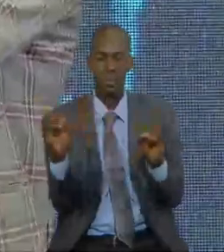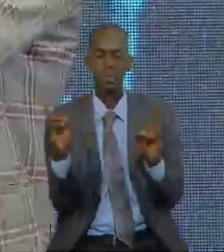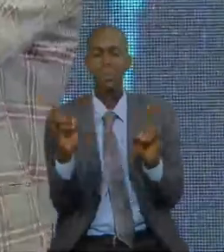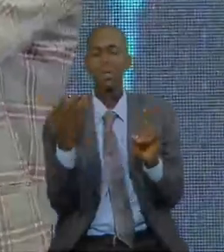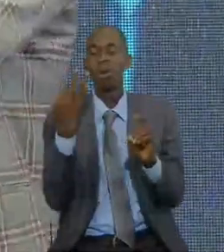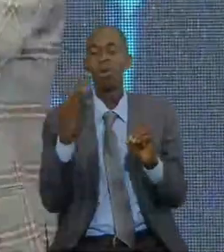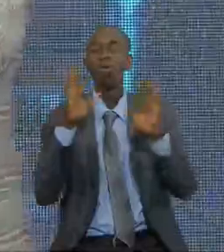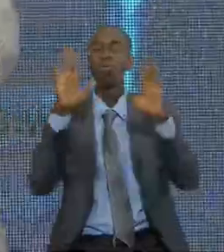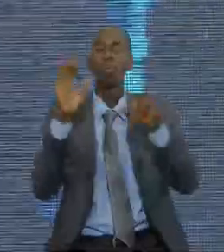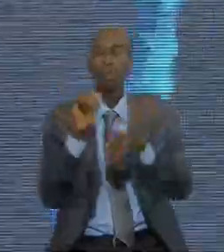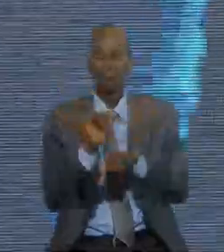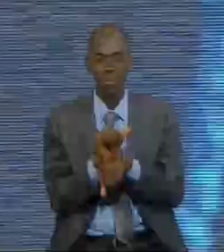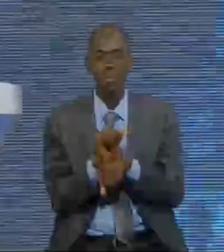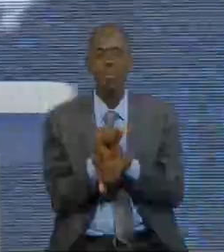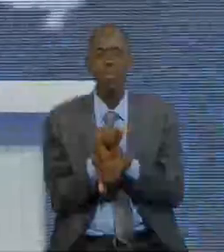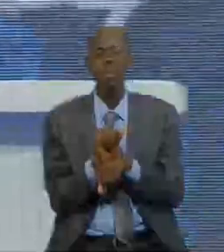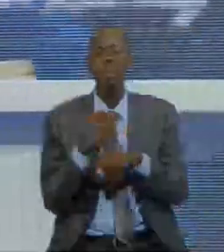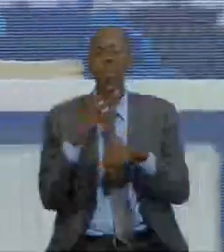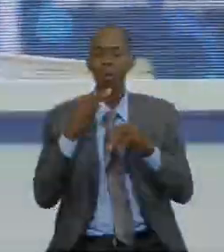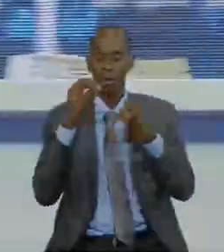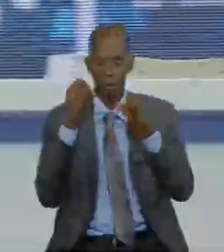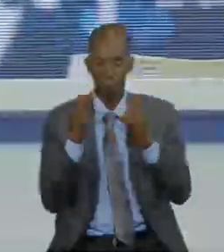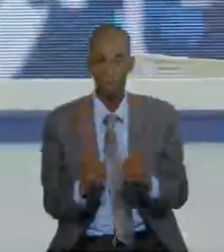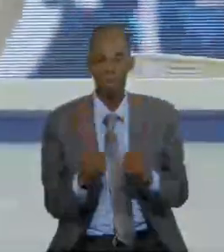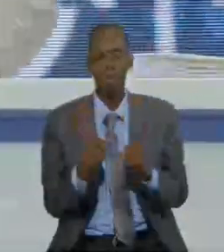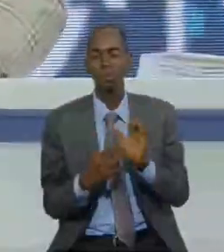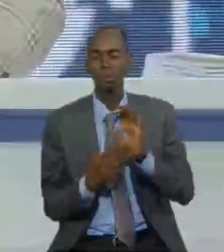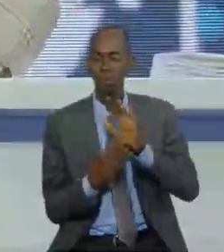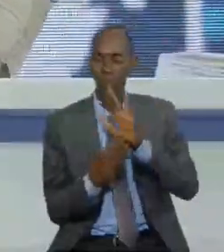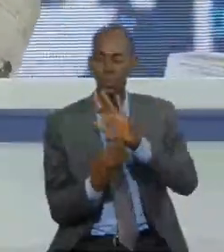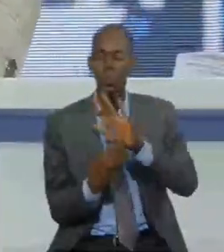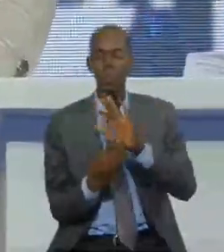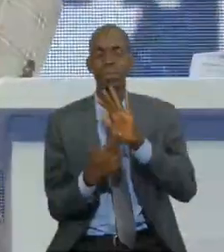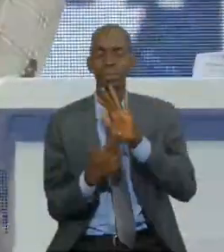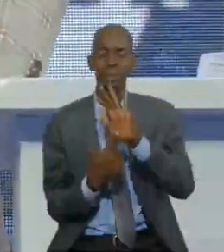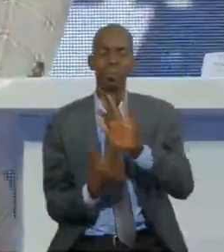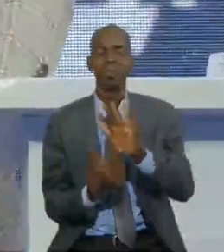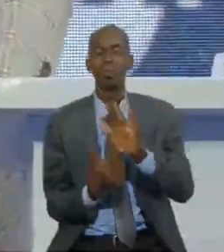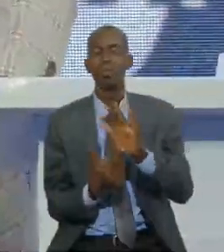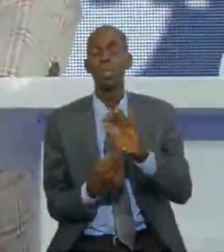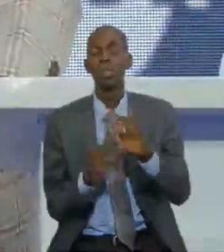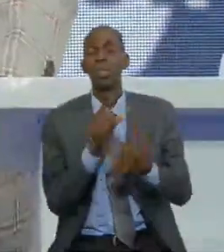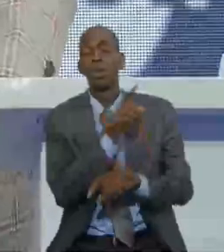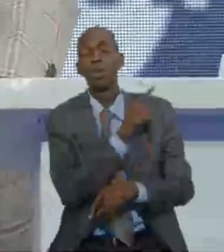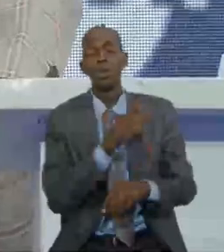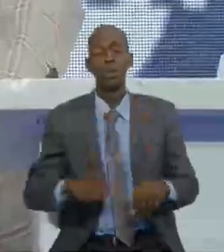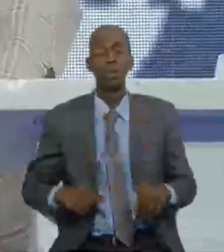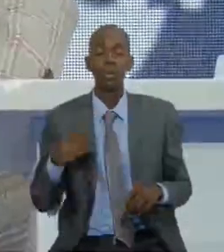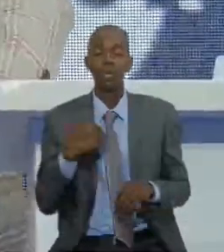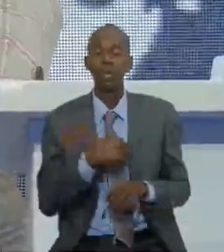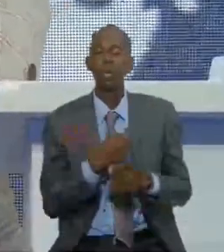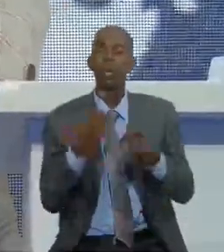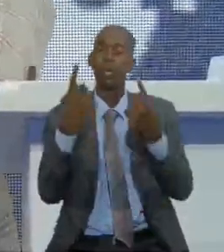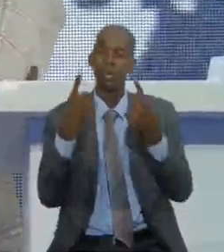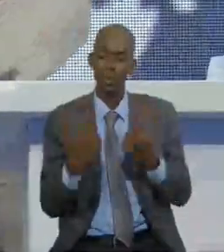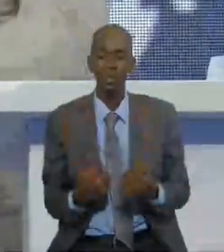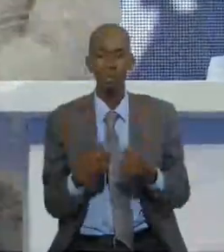guérison de délivrance le miracle de manifestation de